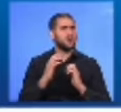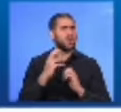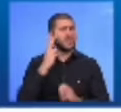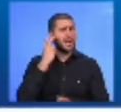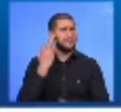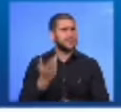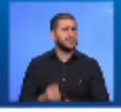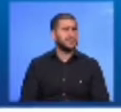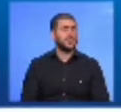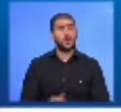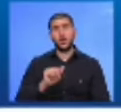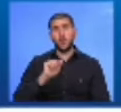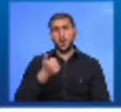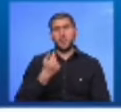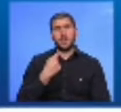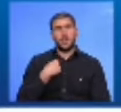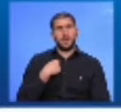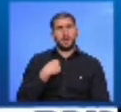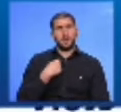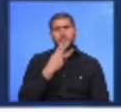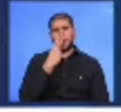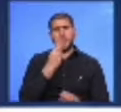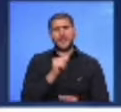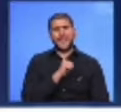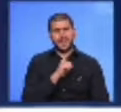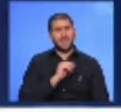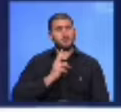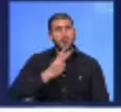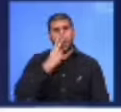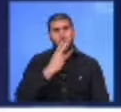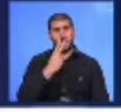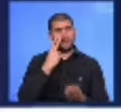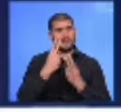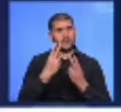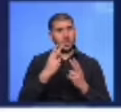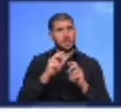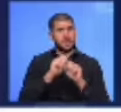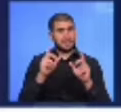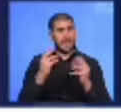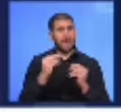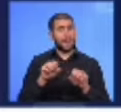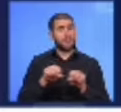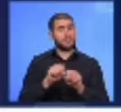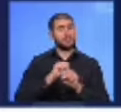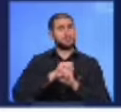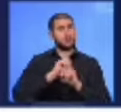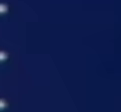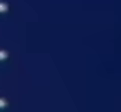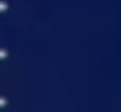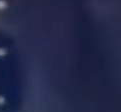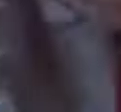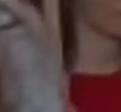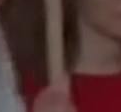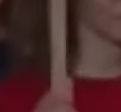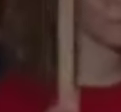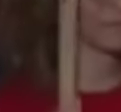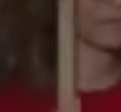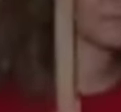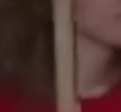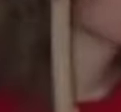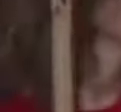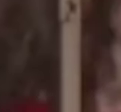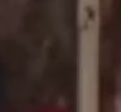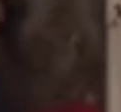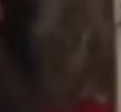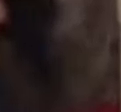תראי, קודם כל אנחנו מעוררים הרבה מאוד עניין, אולי נוכל לראות גם ויזואליה על המסך, הרבה מאוד ערוצים משדרים, בין אם זה boots on the ground, כן, עם כתבים שלהם משם, גם